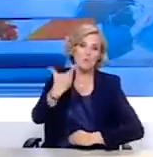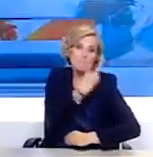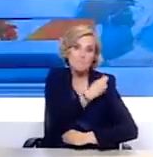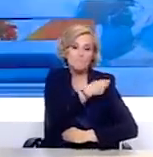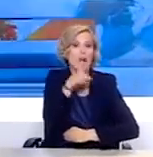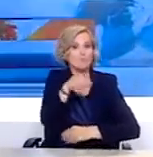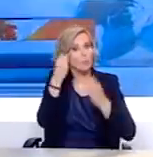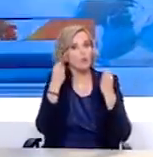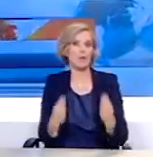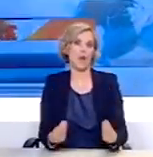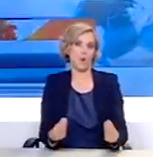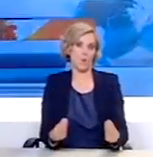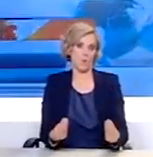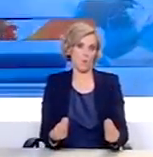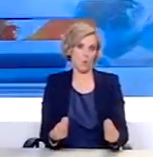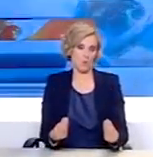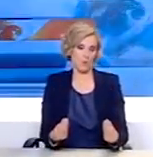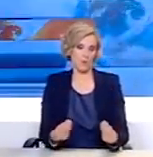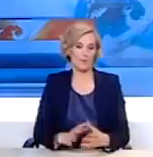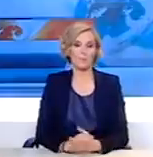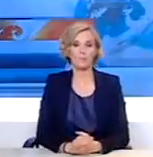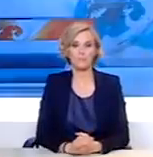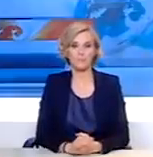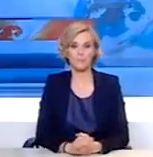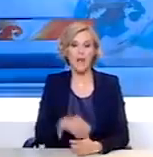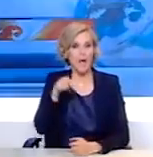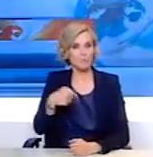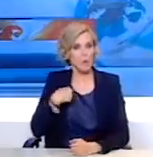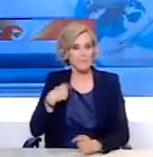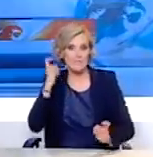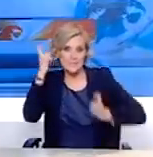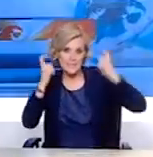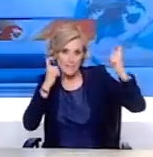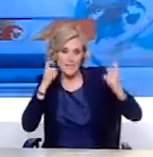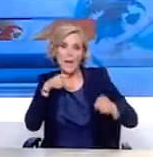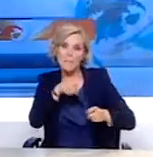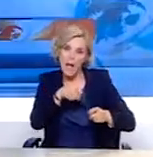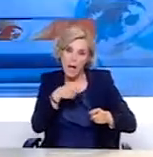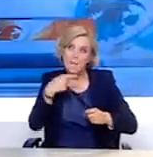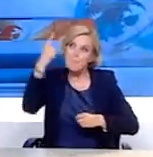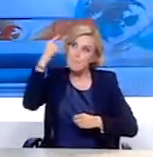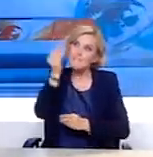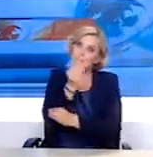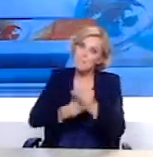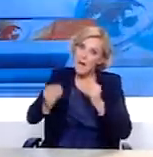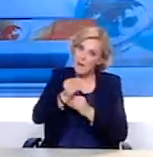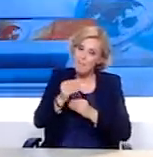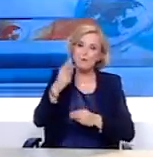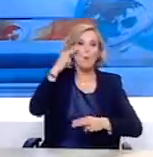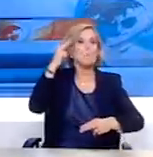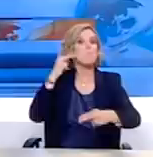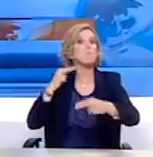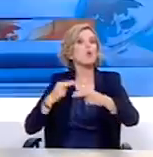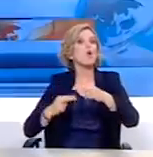είναι καλό. Άρα αυτό στο σχεδιασμό μας φέτος σίγουρα και προβλέπουμε